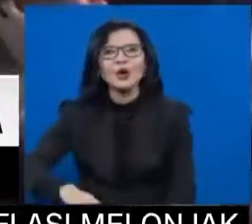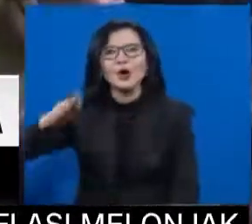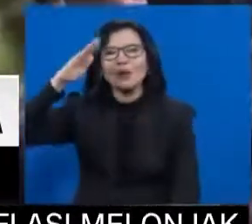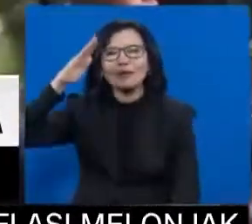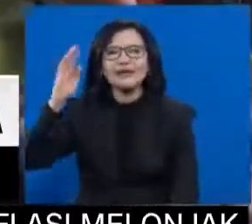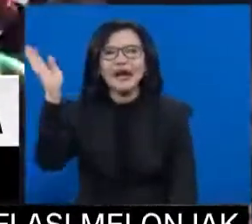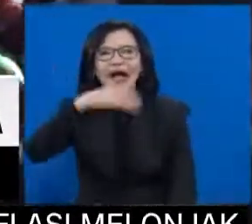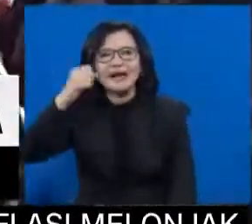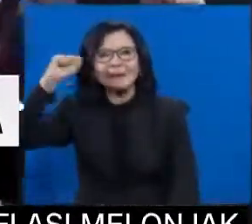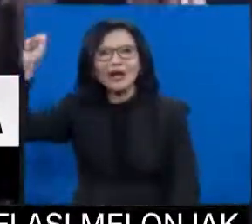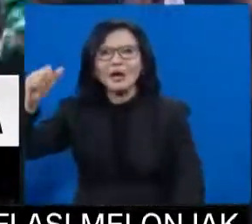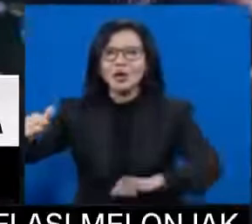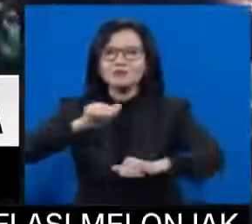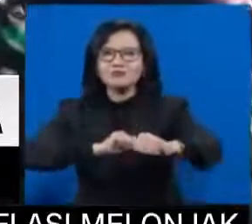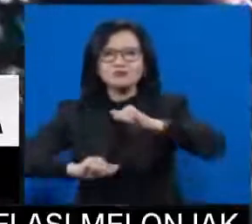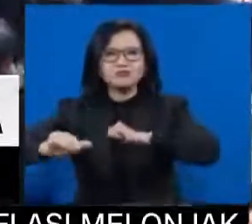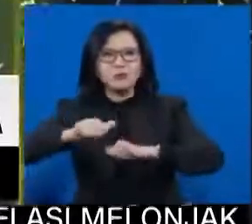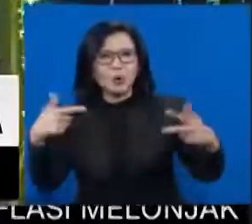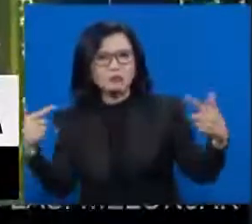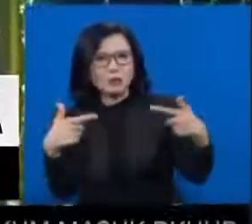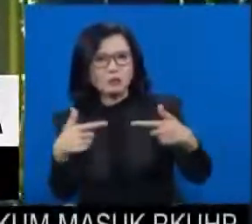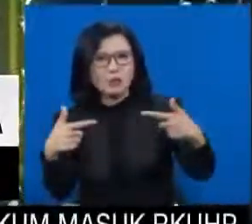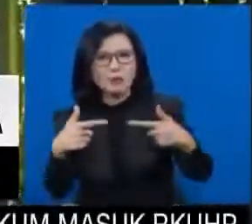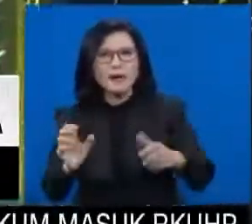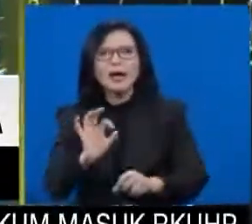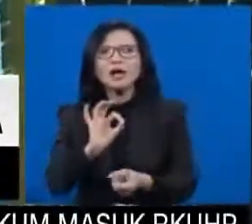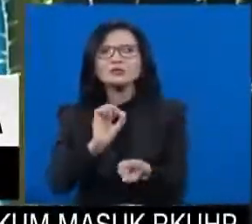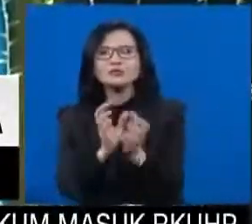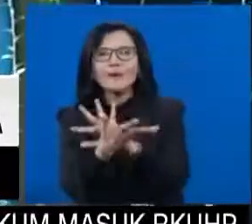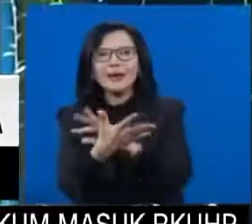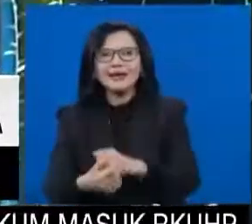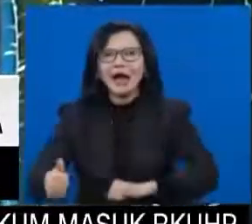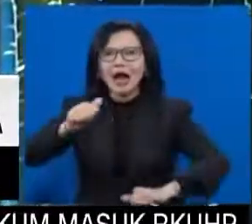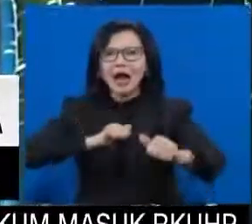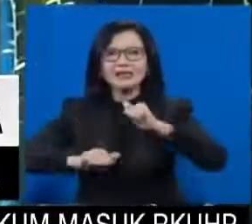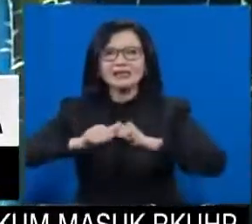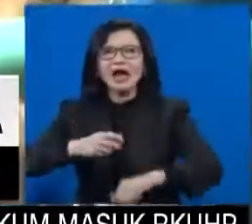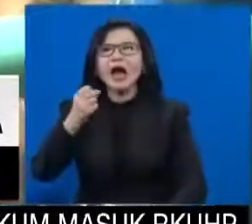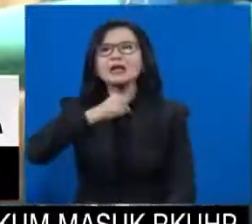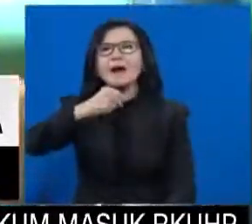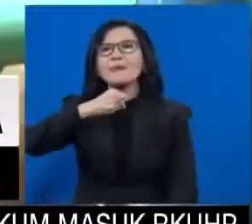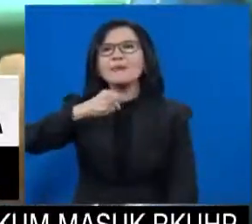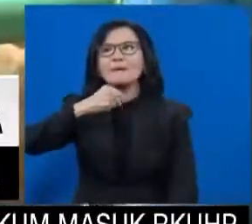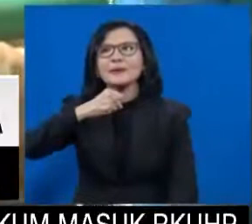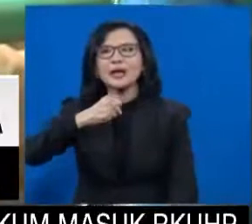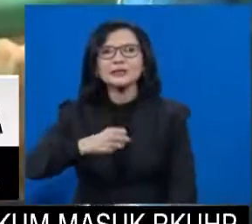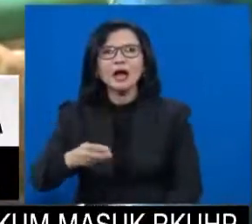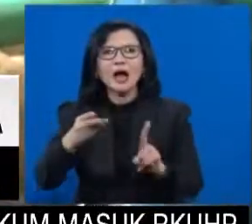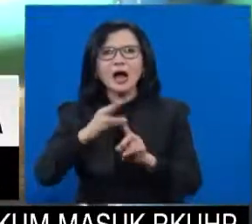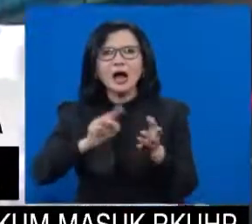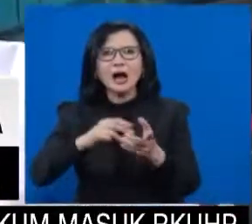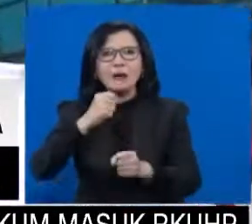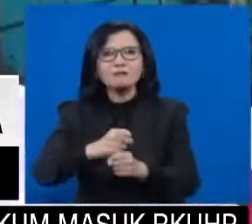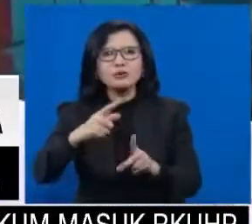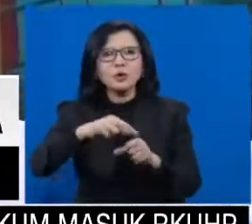dengan aksi teatrikal pertempuran Surabaya. Dalam aksi teatrikal ini ditampilkan pidato Bung Tomo yang membakar semangat pejuang saat